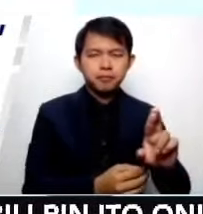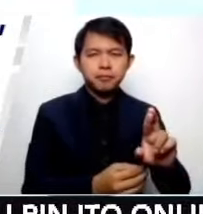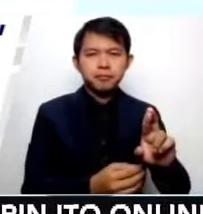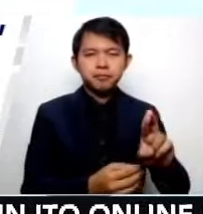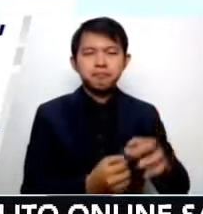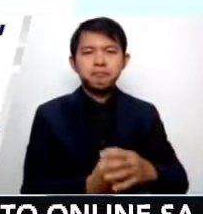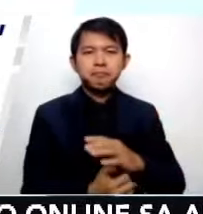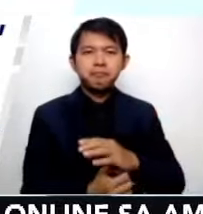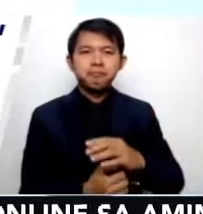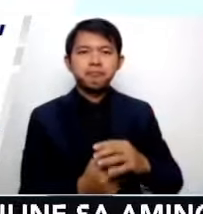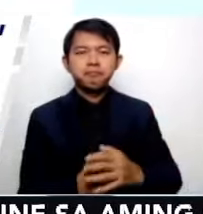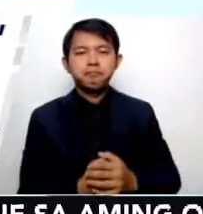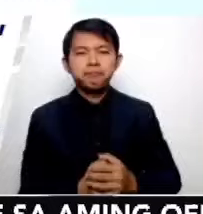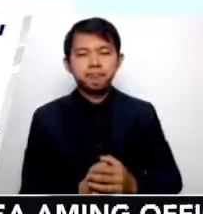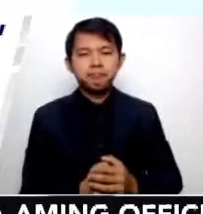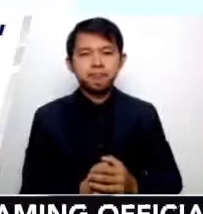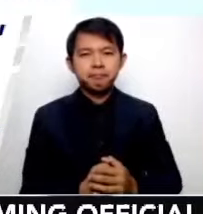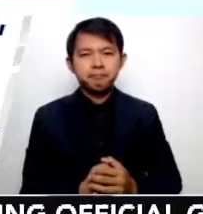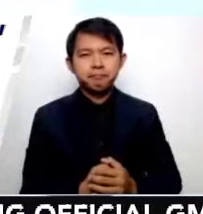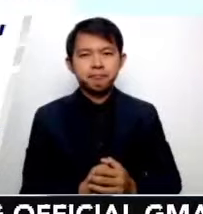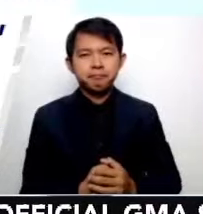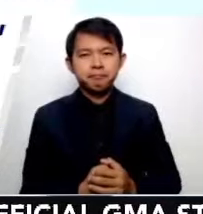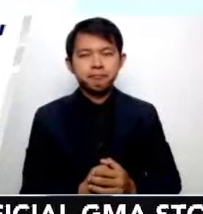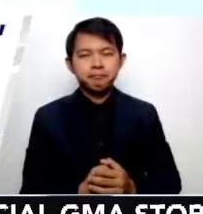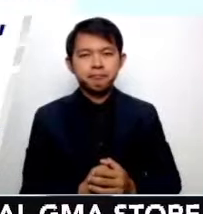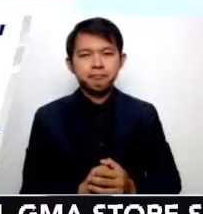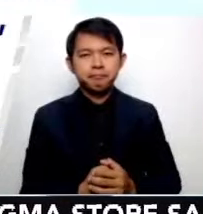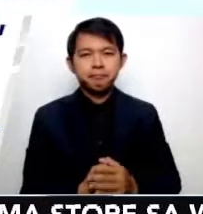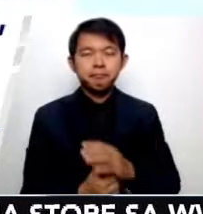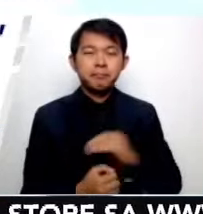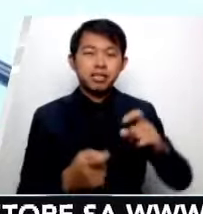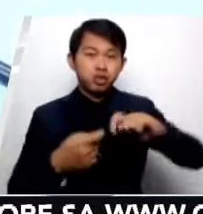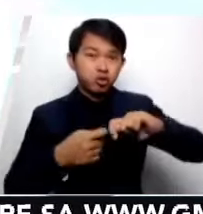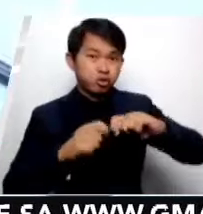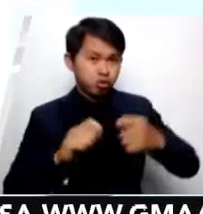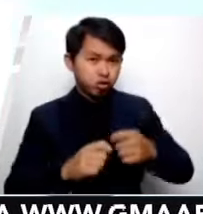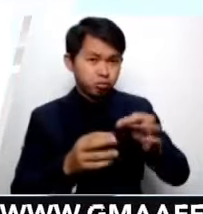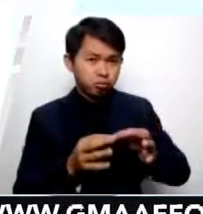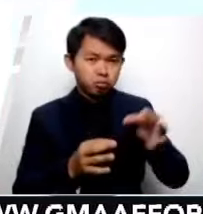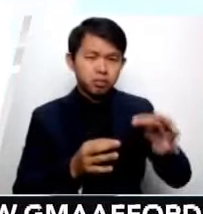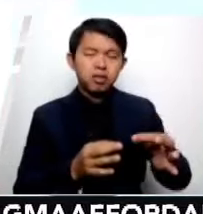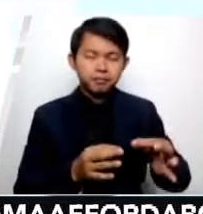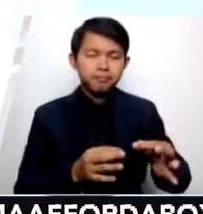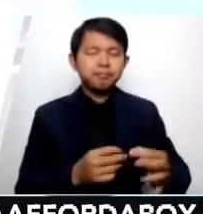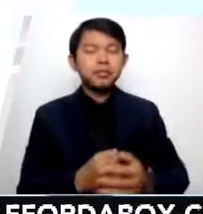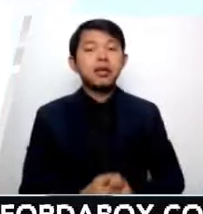ang kanang termino sa president. Okay ko.